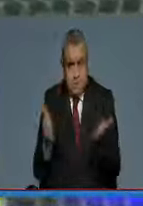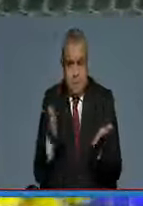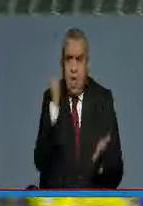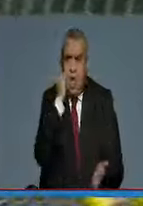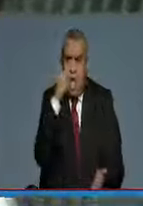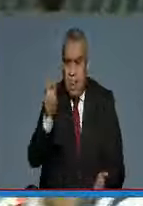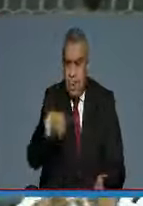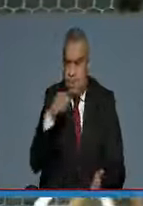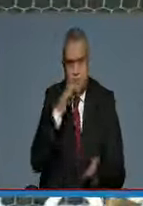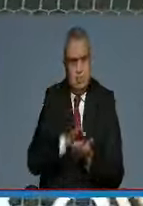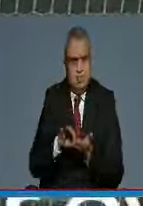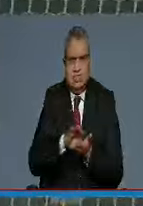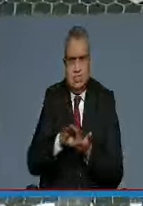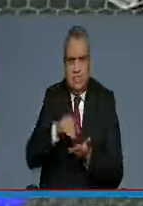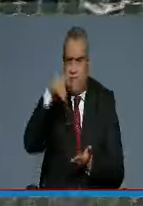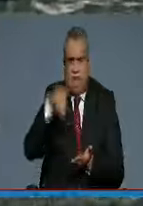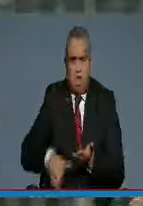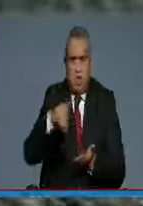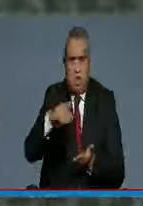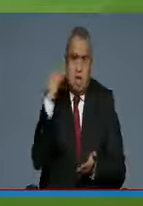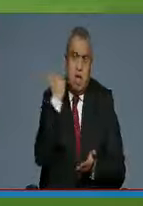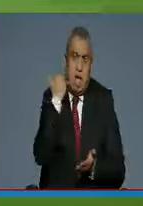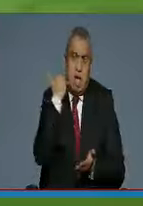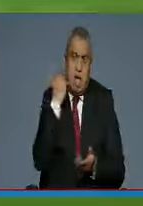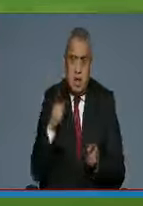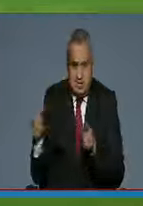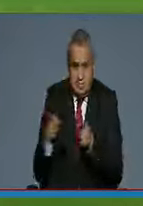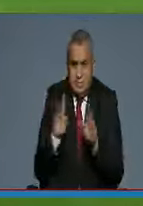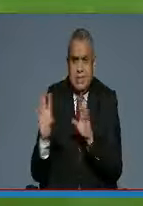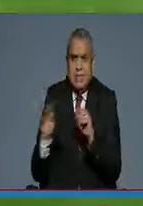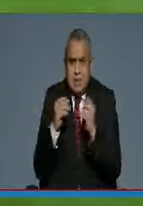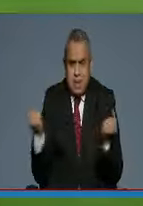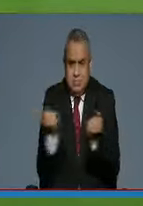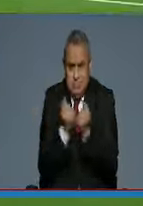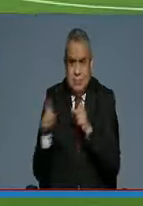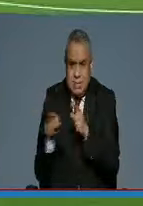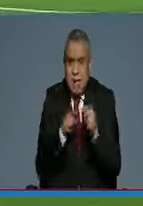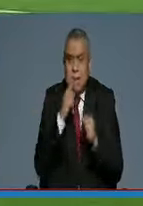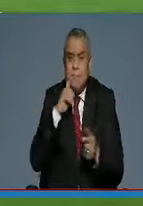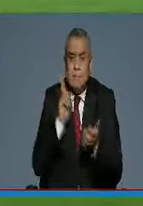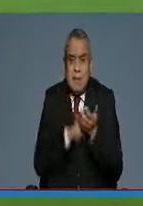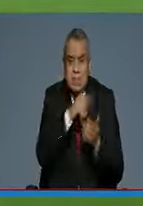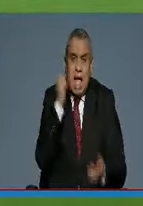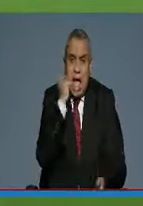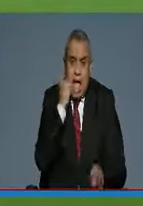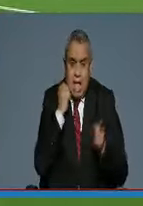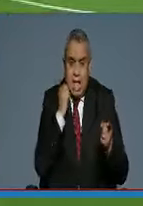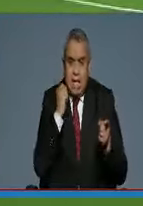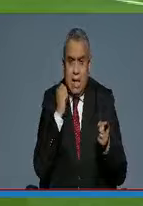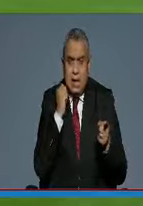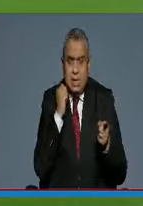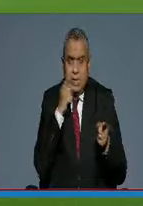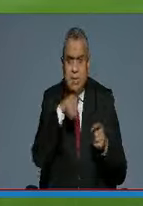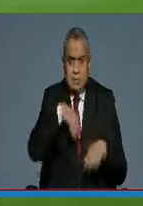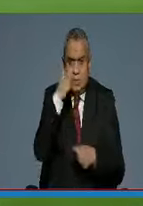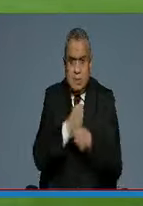الاهلي على فكره على مستوى الارقام الاتنين كانوا قريبين من بعض جدا بس لما اقول الاهلي عشان الاهلي عنده ثبات